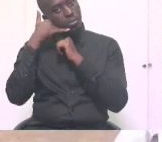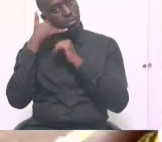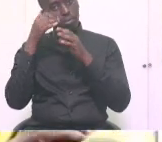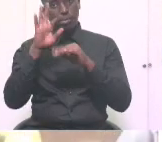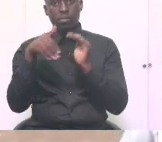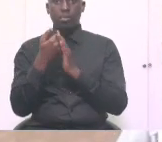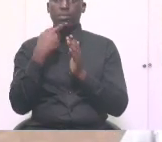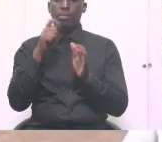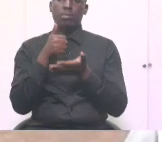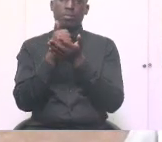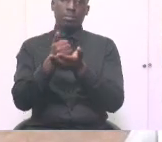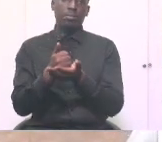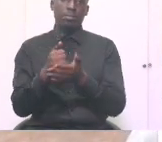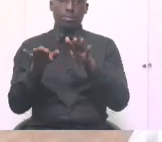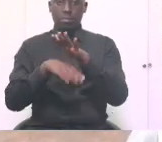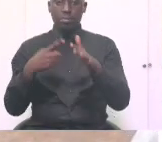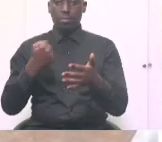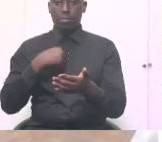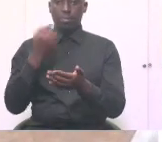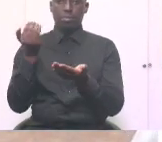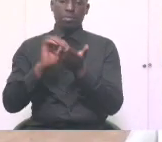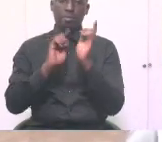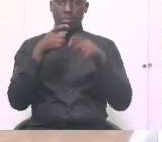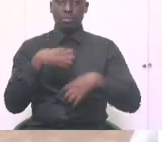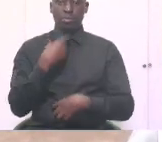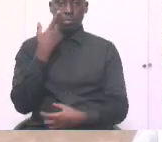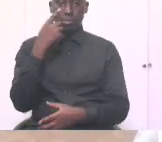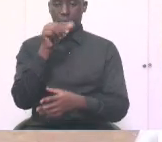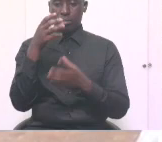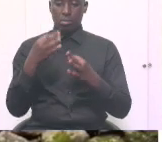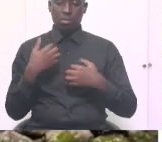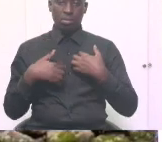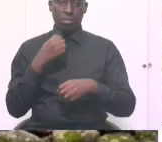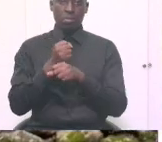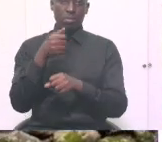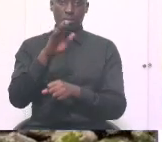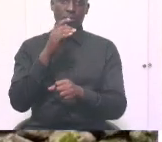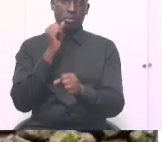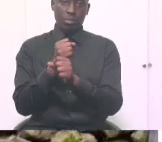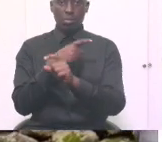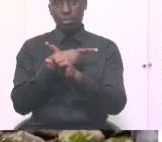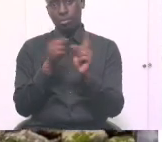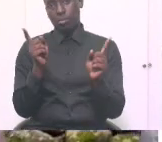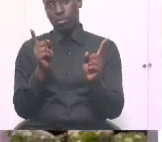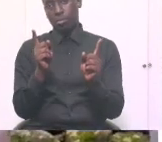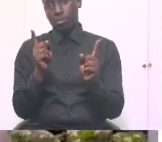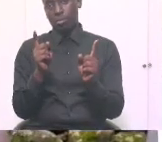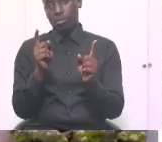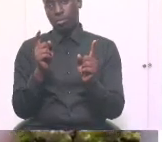by'ibanze byose yarabifashijwe yakobwo twakongera ku sura tutamenya ibindi yaba yifuza gukorerwa na byo tukabikora ubundi kereso riba